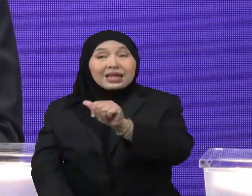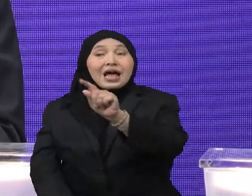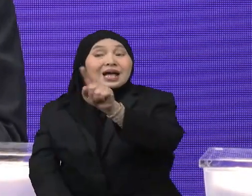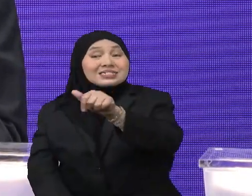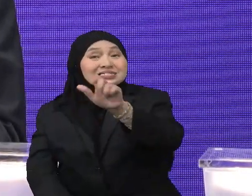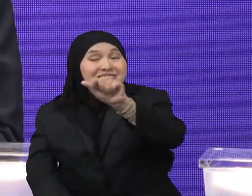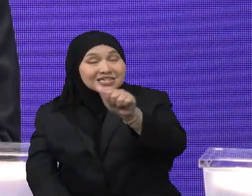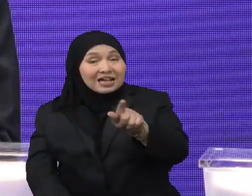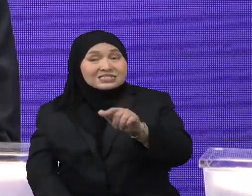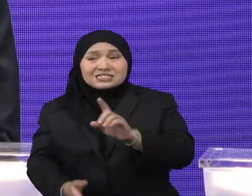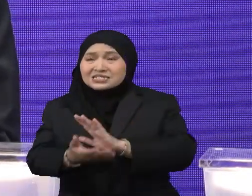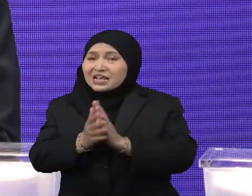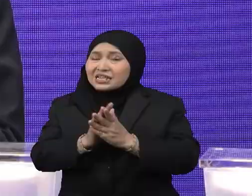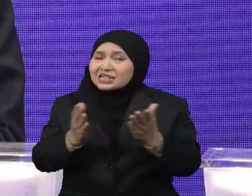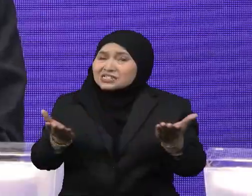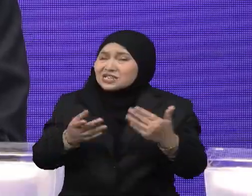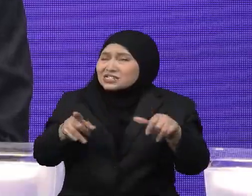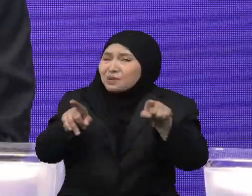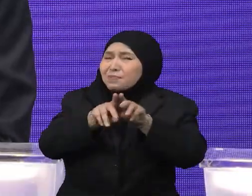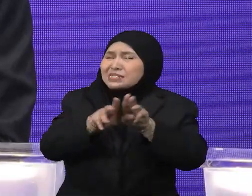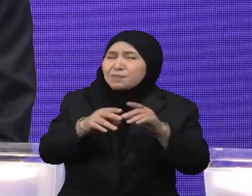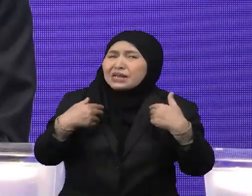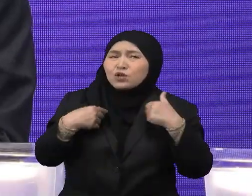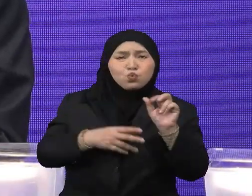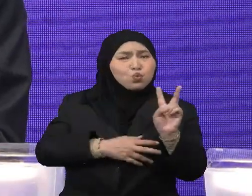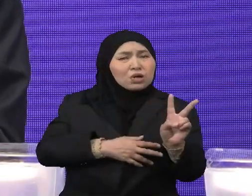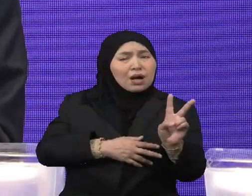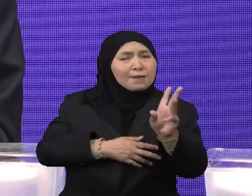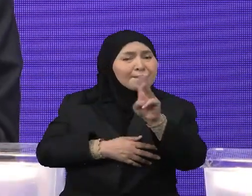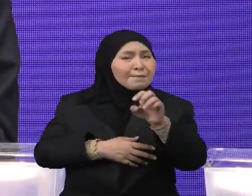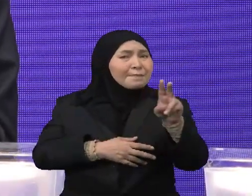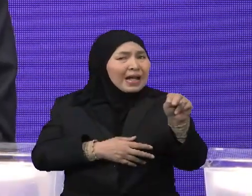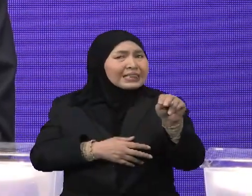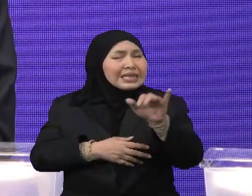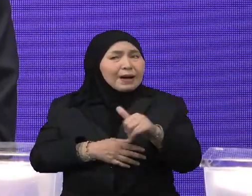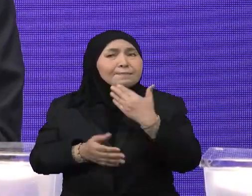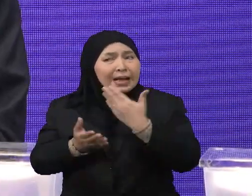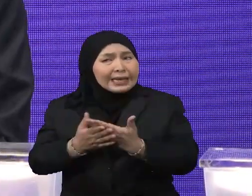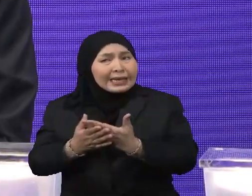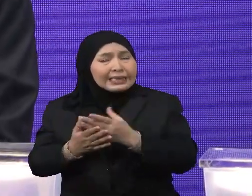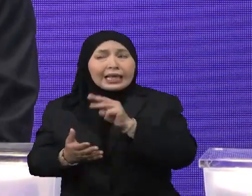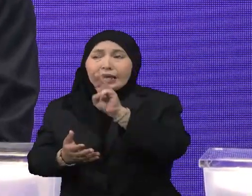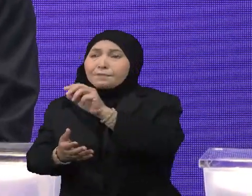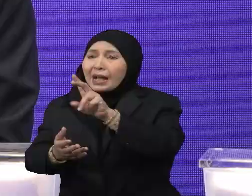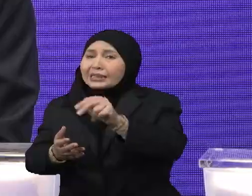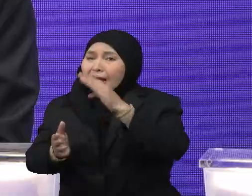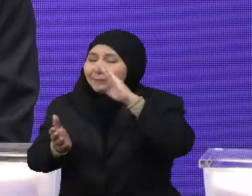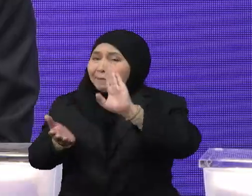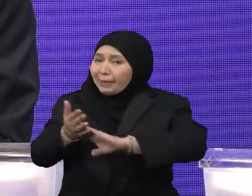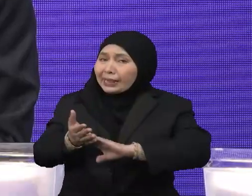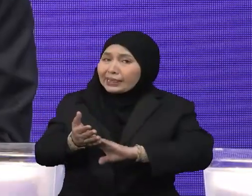Ken jadi di sini seolah-olah ada dua main yang baik main yang buruk